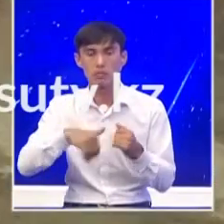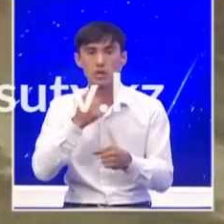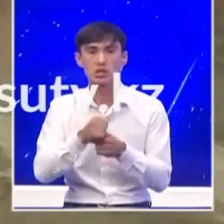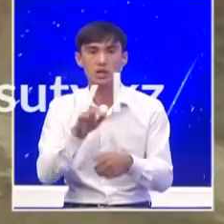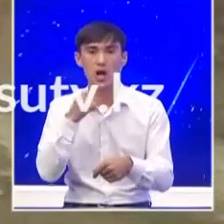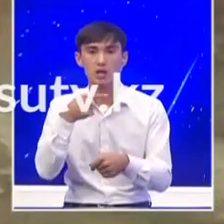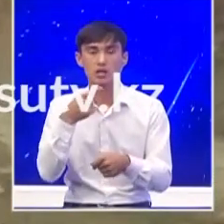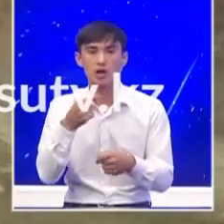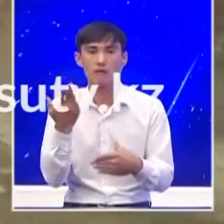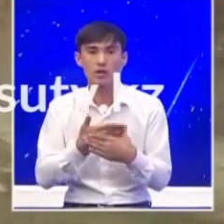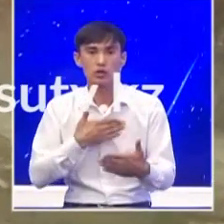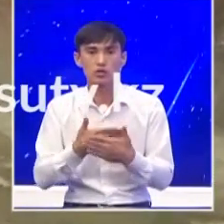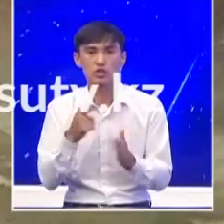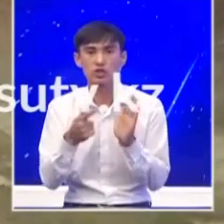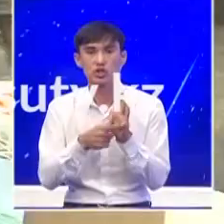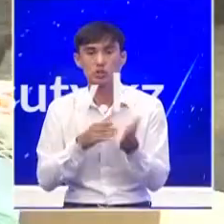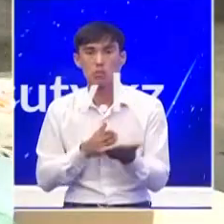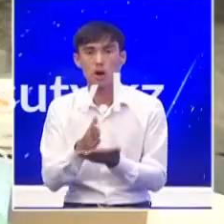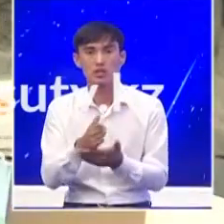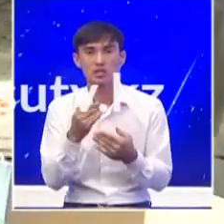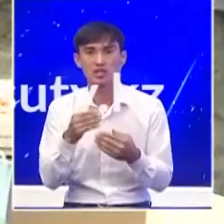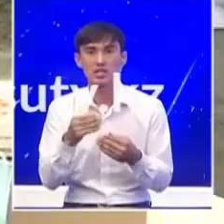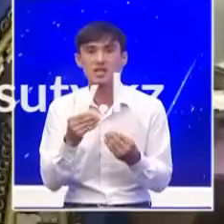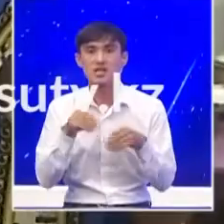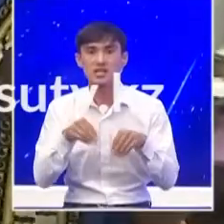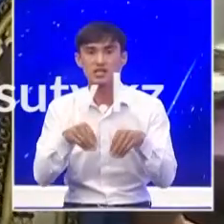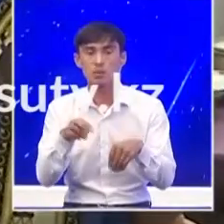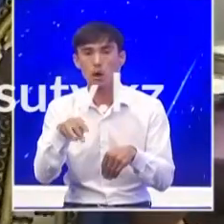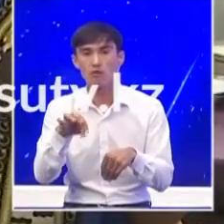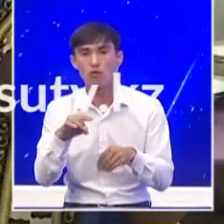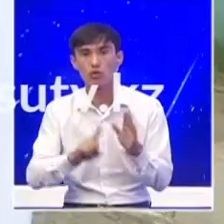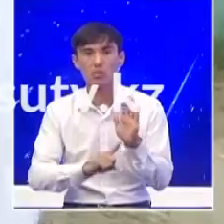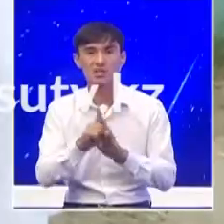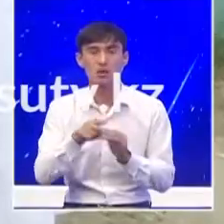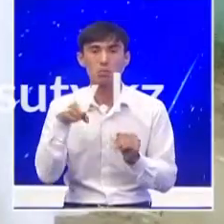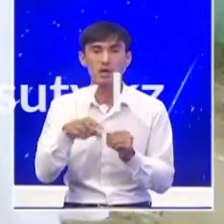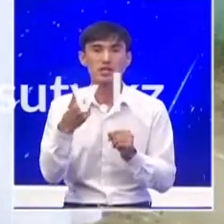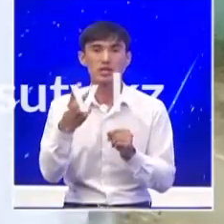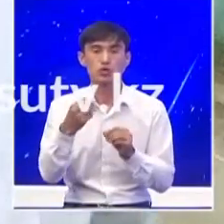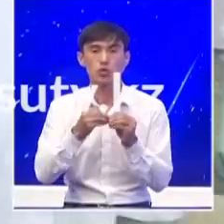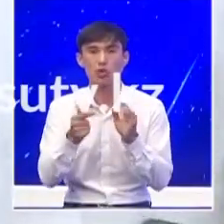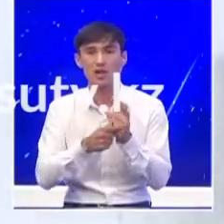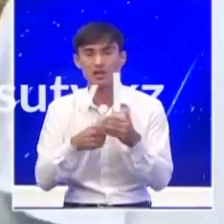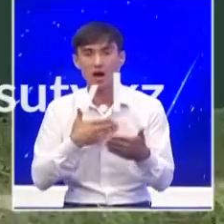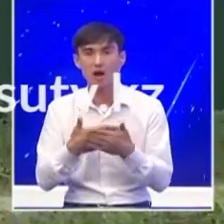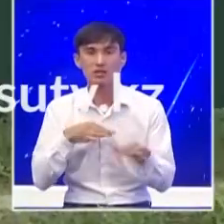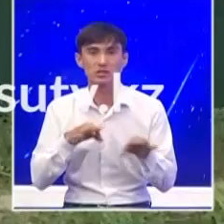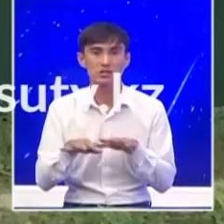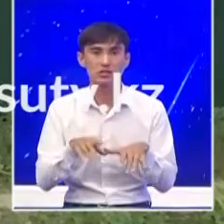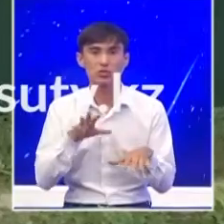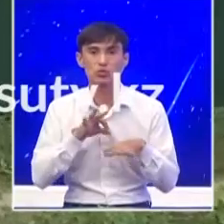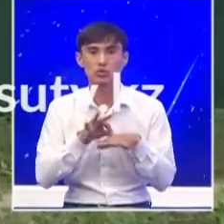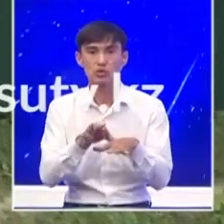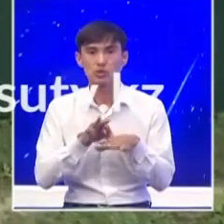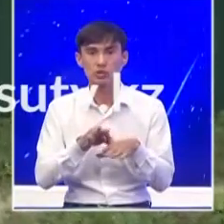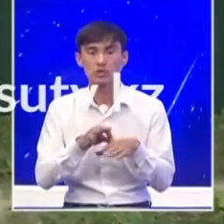айқындаған волонтерліктің 7 бағыты және егістер марафоны бастамасымен 1216 акция өткізілді. 75 мұқтаж отбасы тұрғын